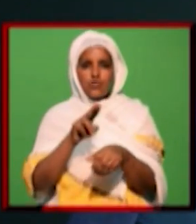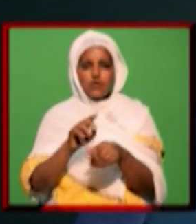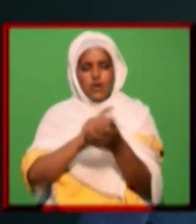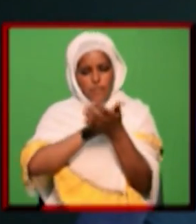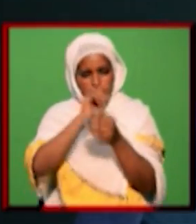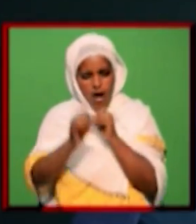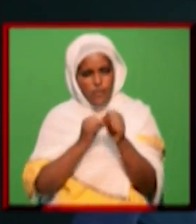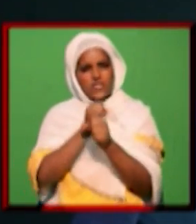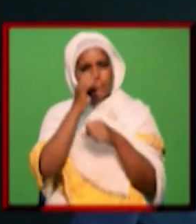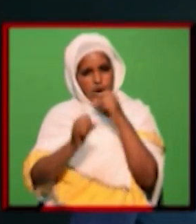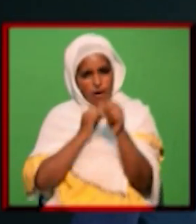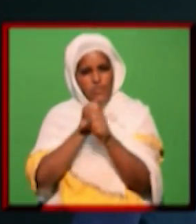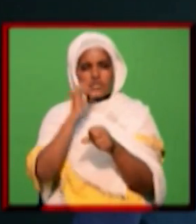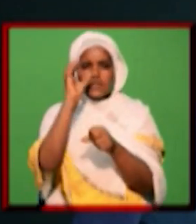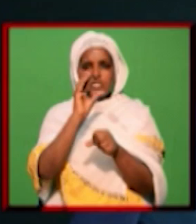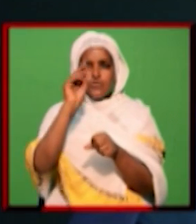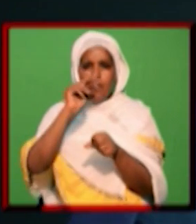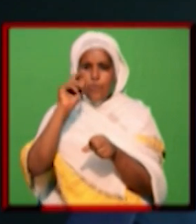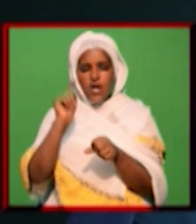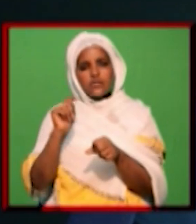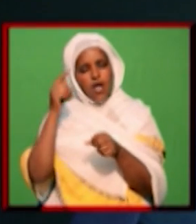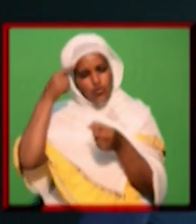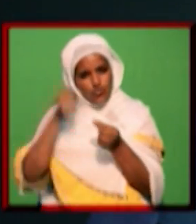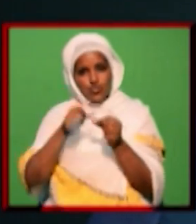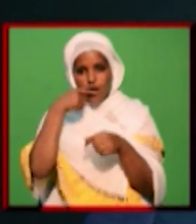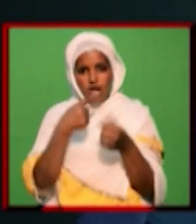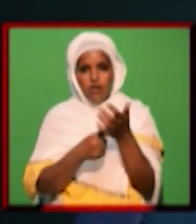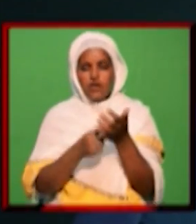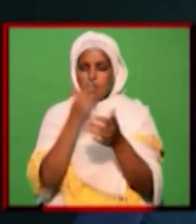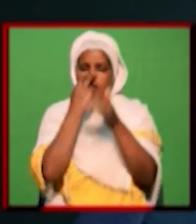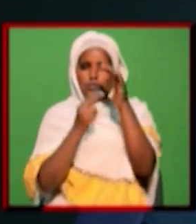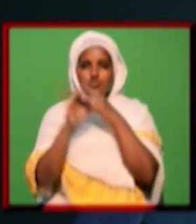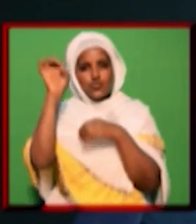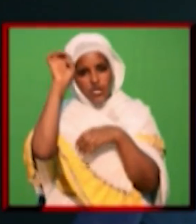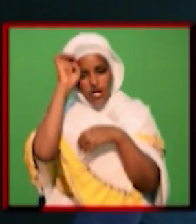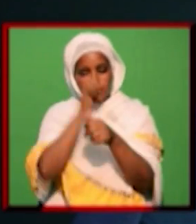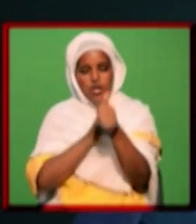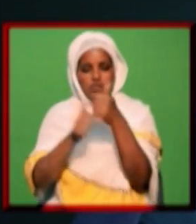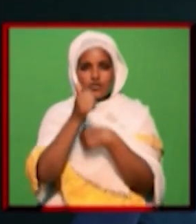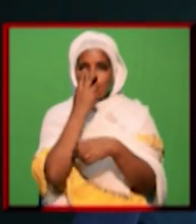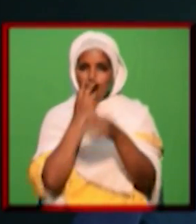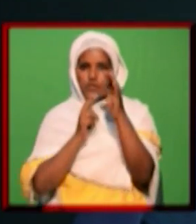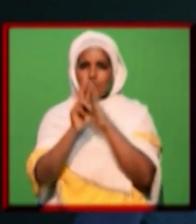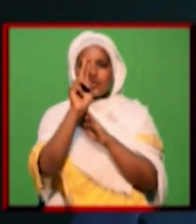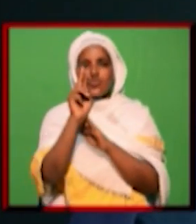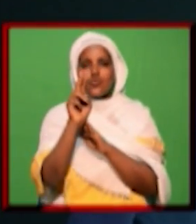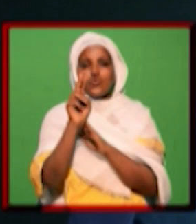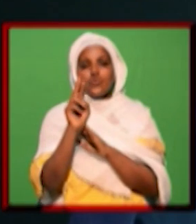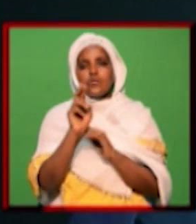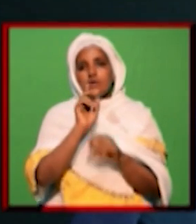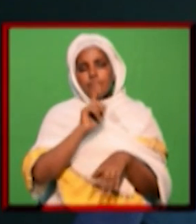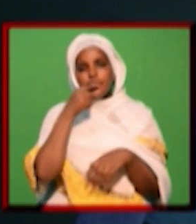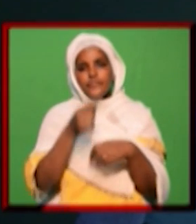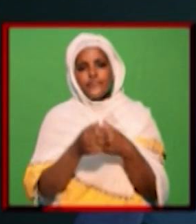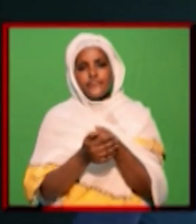ሰሙነ ሕማማት መደረግ እንደሚገባው አስቡ አስቡ። ነቢዩ ኢሳያስ ደግሞ አስቀድሞበት ንቢቱ ውእቱ